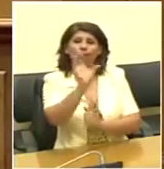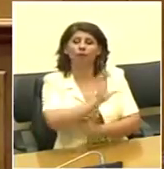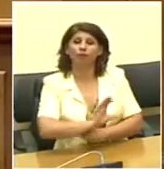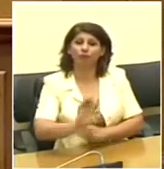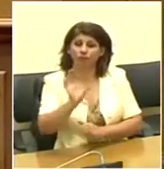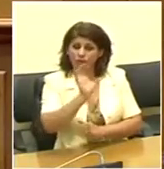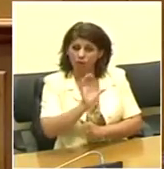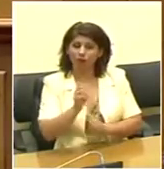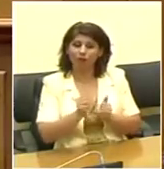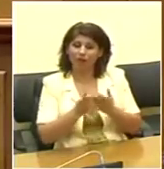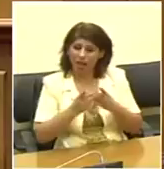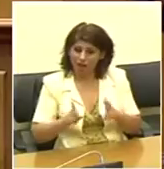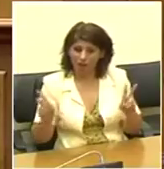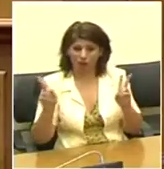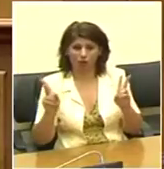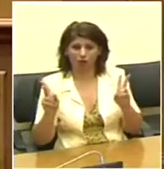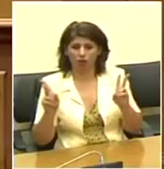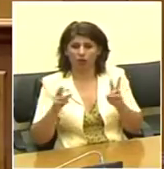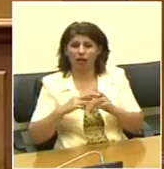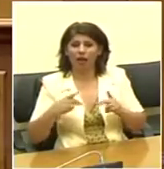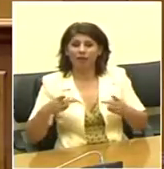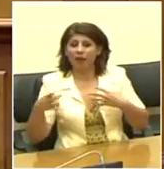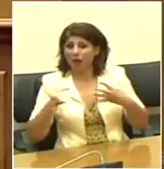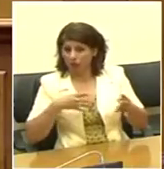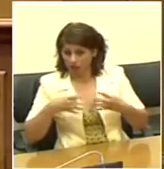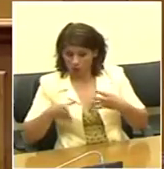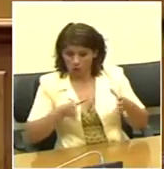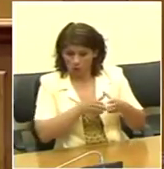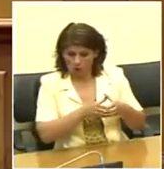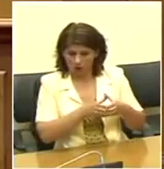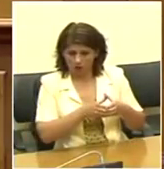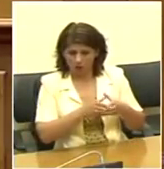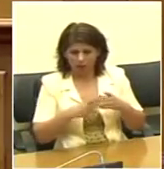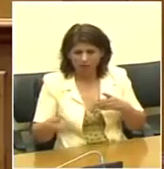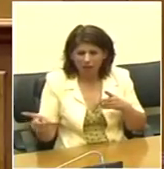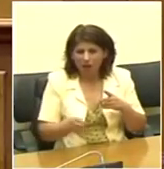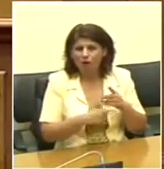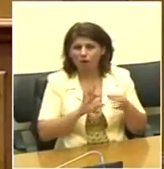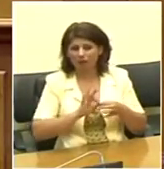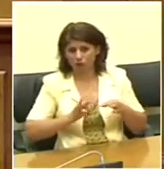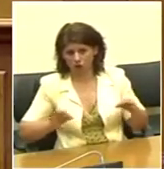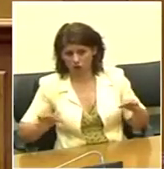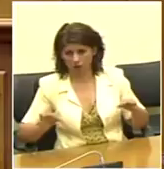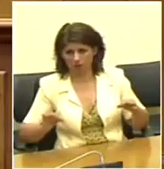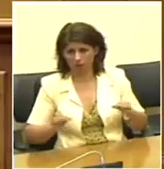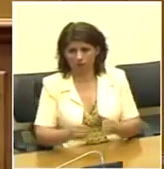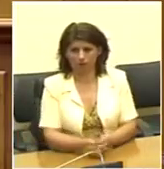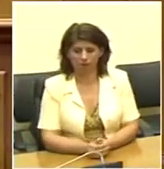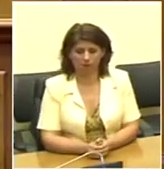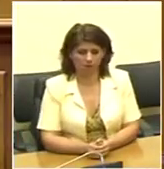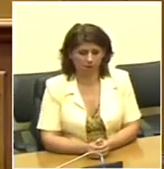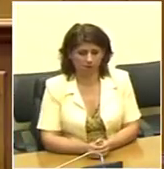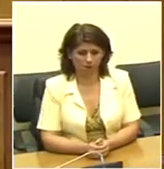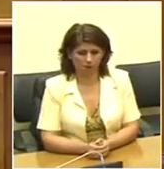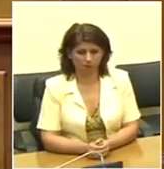του φιλελεύθερου και του αντιλαϊκιστικού. Η διαφορά με την ιστορία του